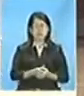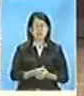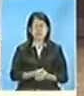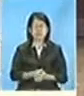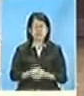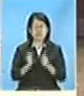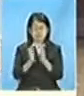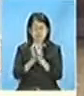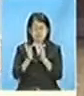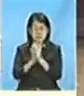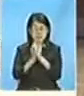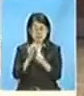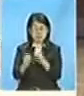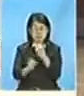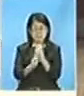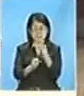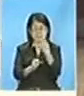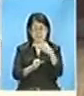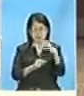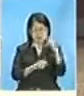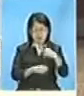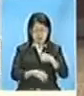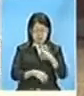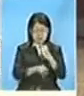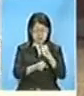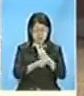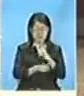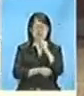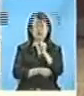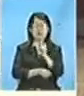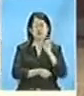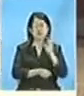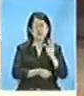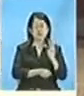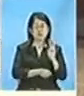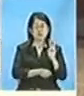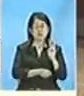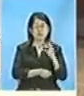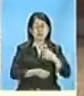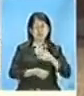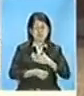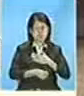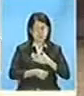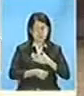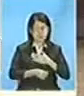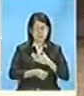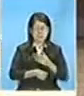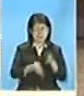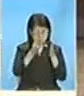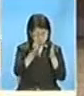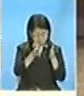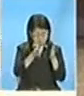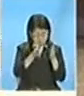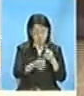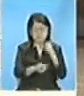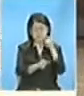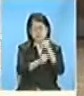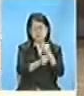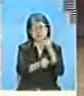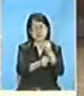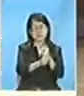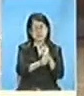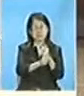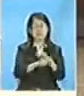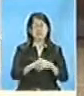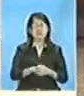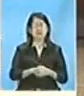ลอดระยะเวลาของการดำรงตำแหน่งในฐานะสมาชิกวุฒิสภากับผมได้ทุ่มเทการทำงานในฐานะส